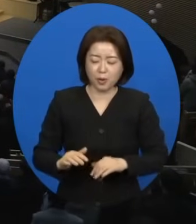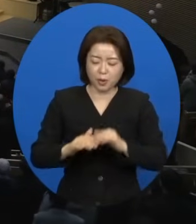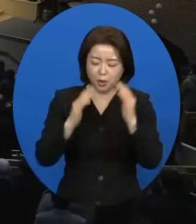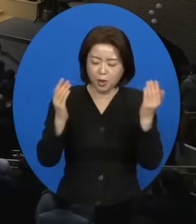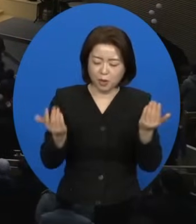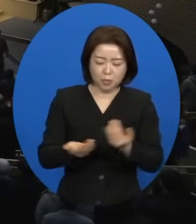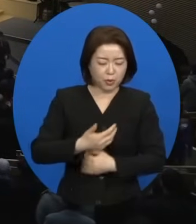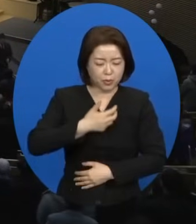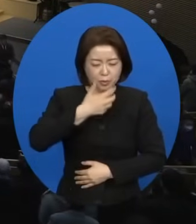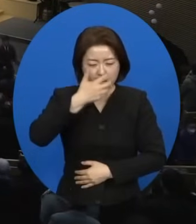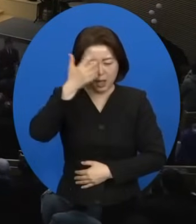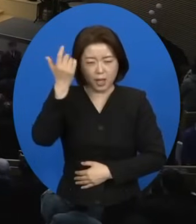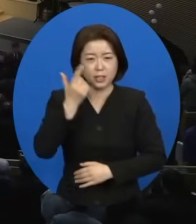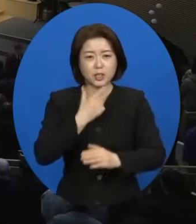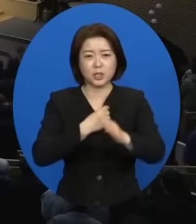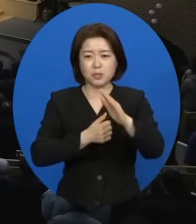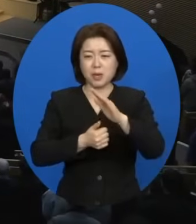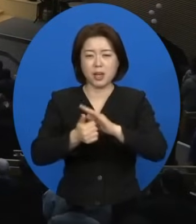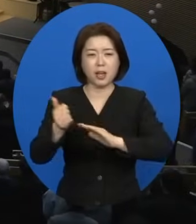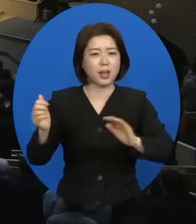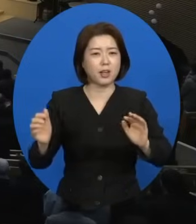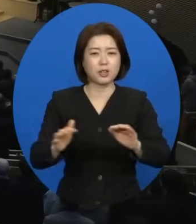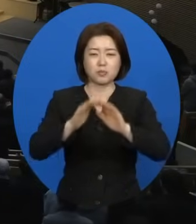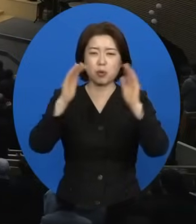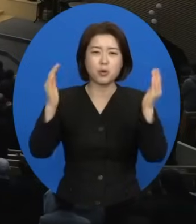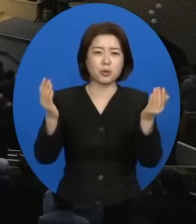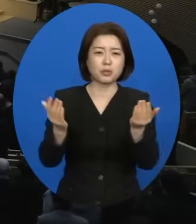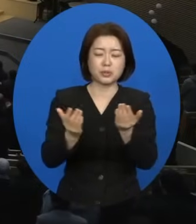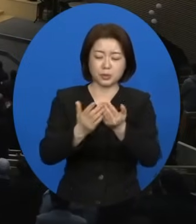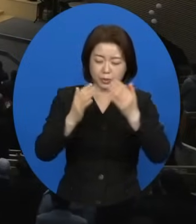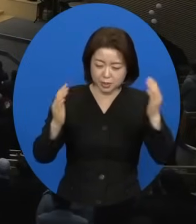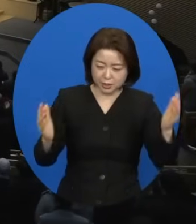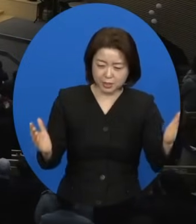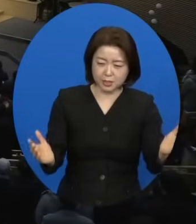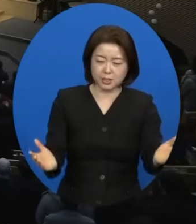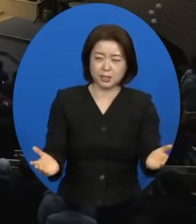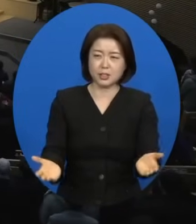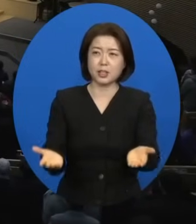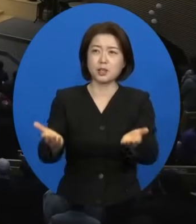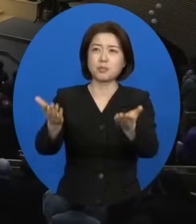일도 꿈과 임만 모두